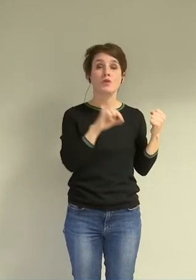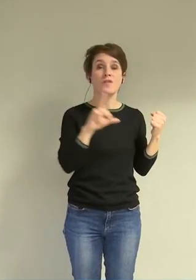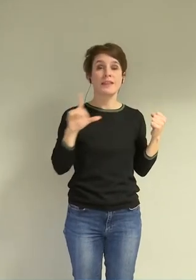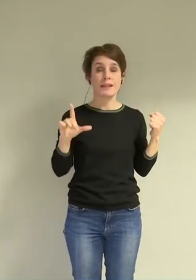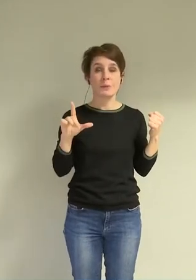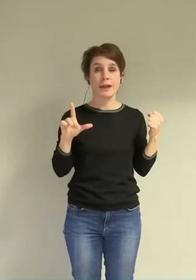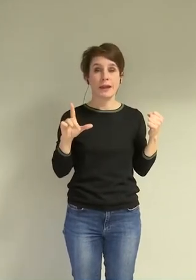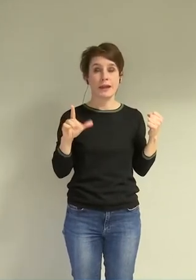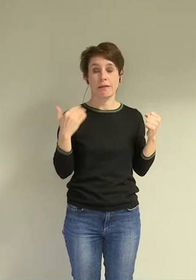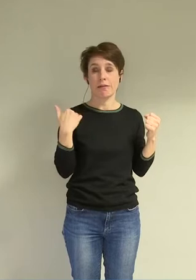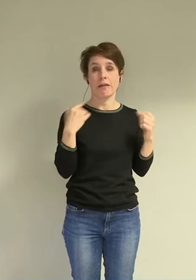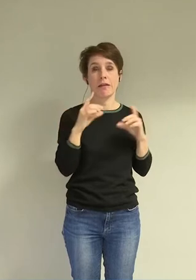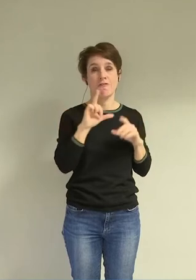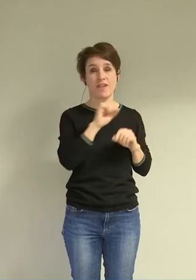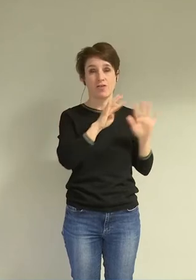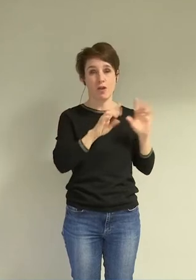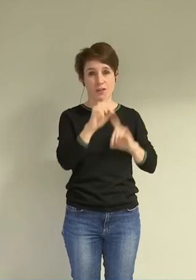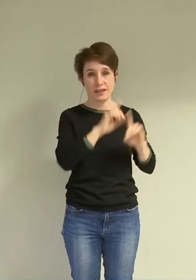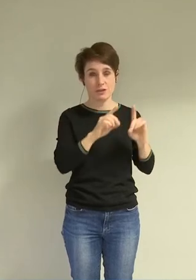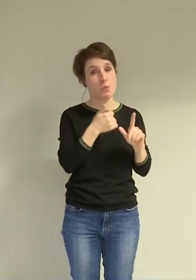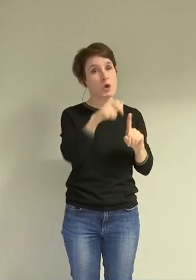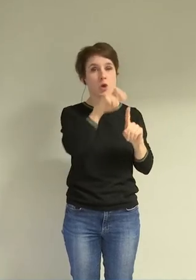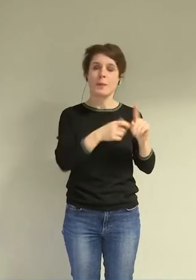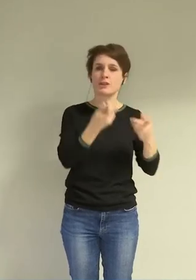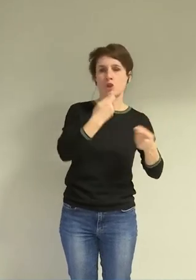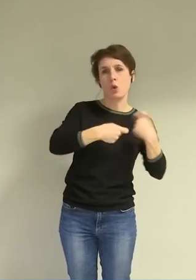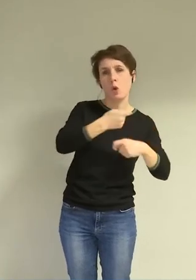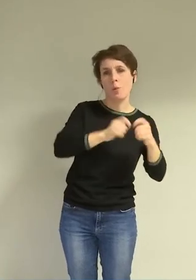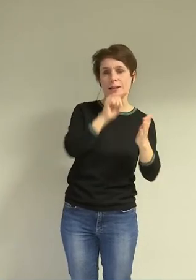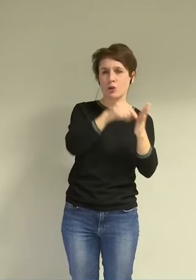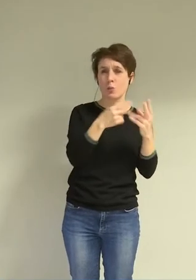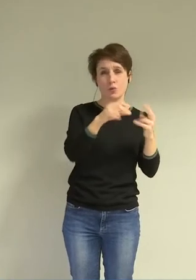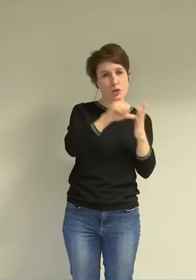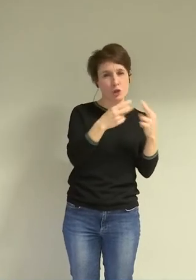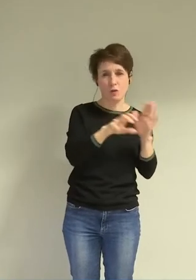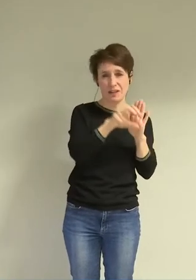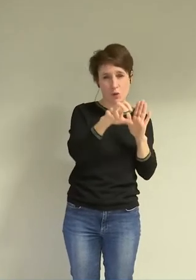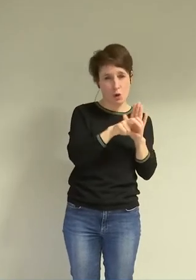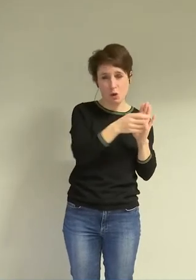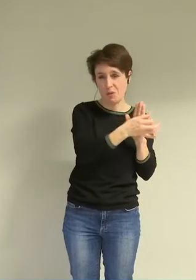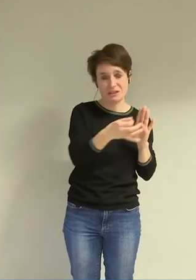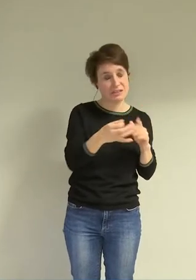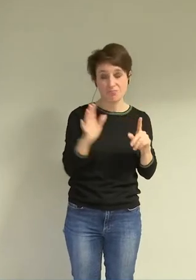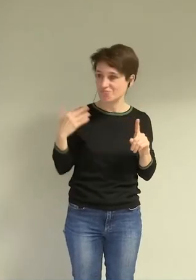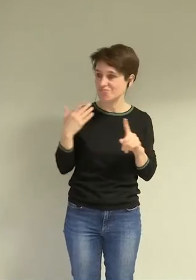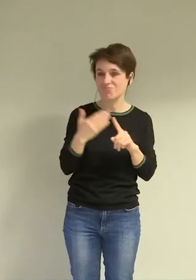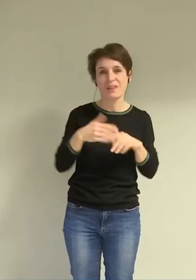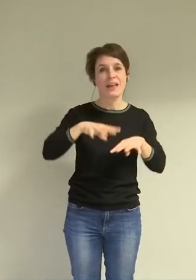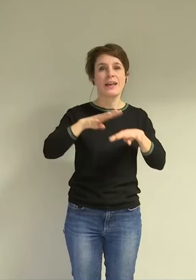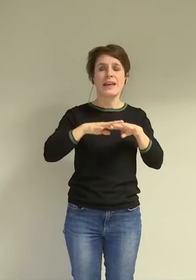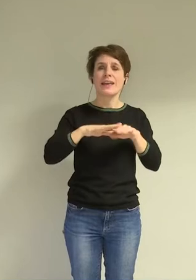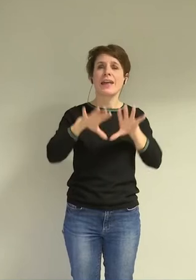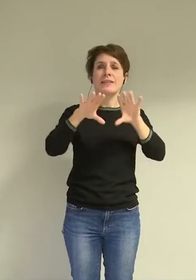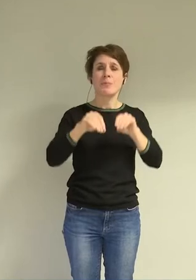installé depuis 50 ans à grenoble expliqué avoir perdu 50 % de son chiffre d'affaires depuis la piétonnisation sans